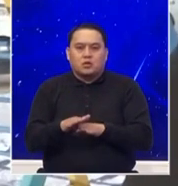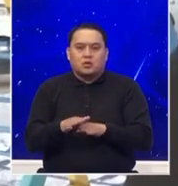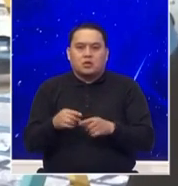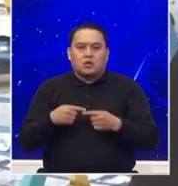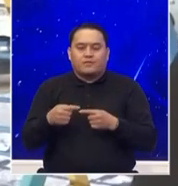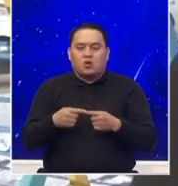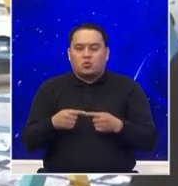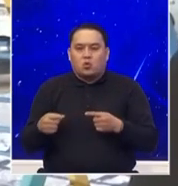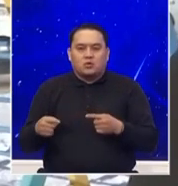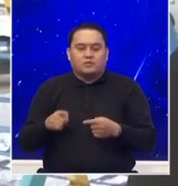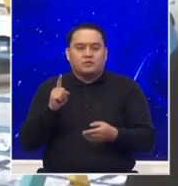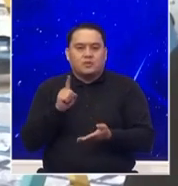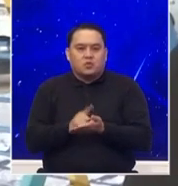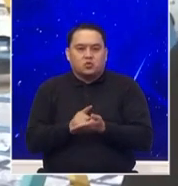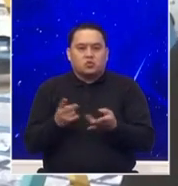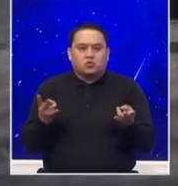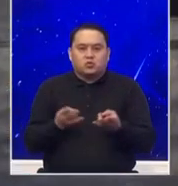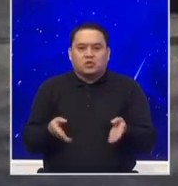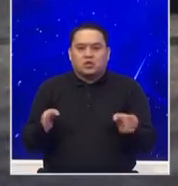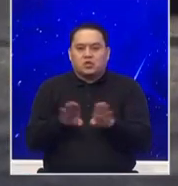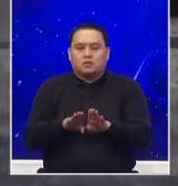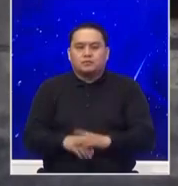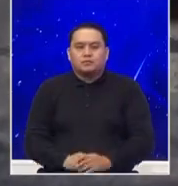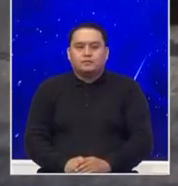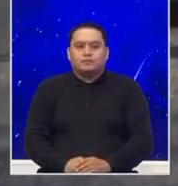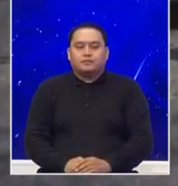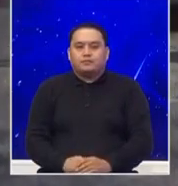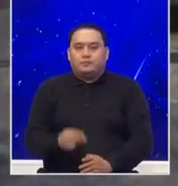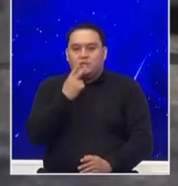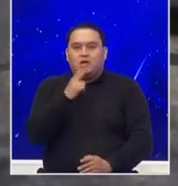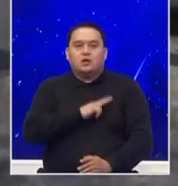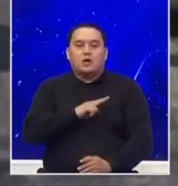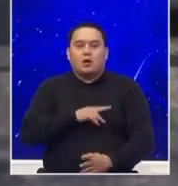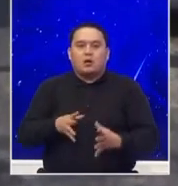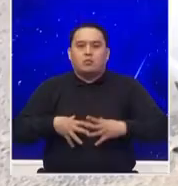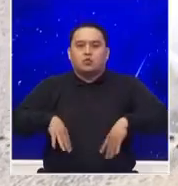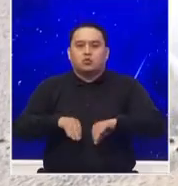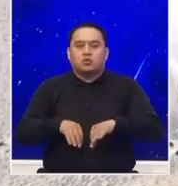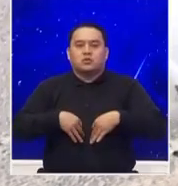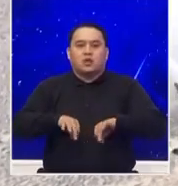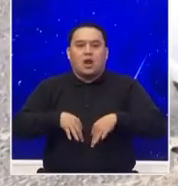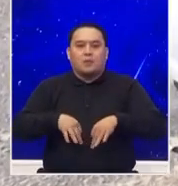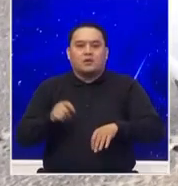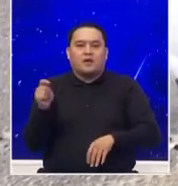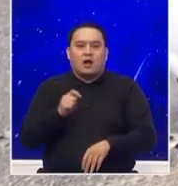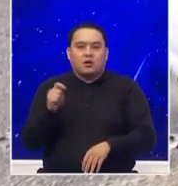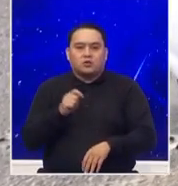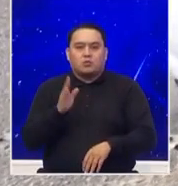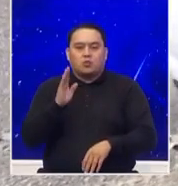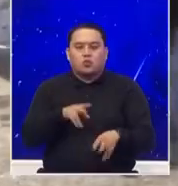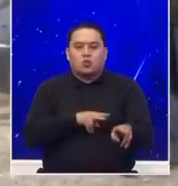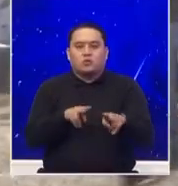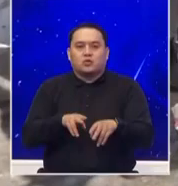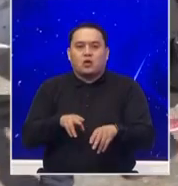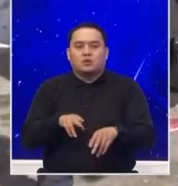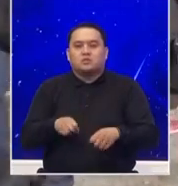не отдельно, то есть они все должны быть закрыты. Локдаун отразился и на работе общественного транспорта, который в выходные дни будет курсировать лишь